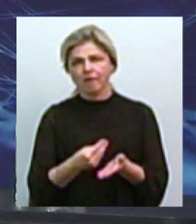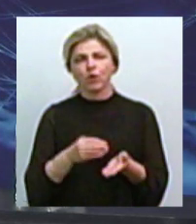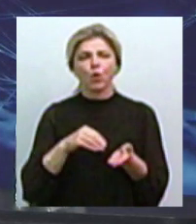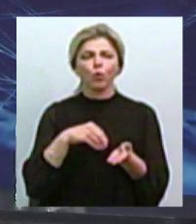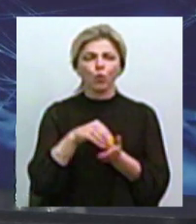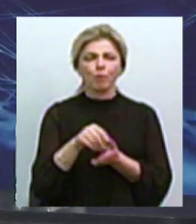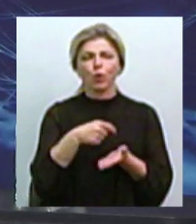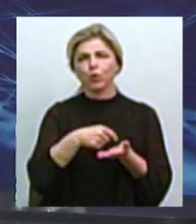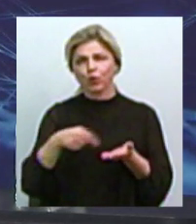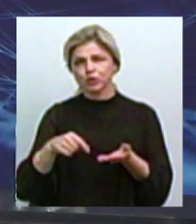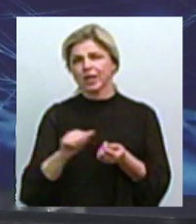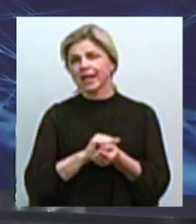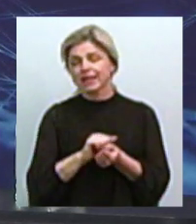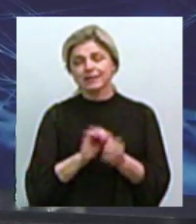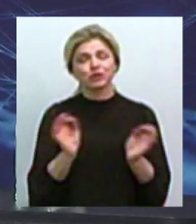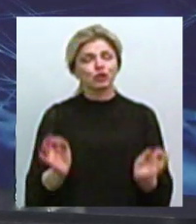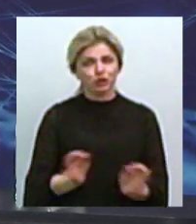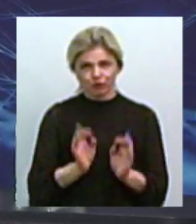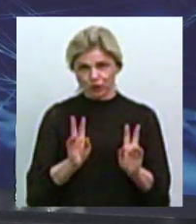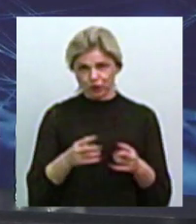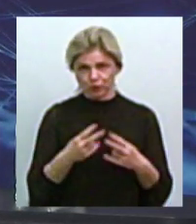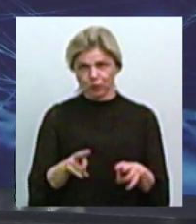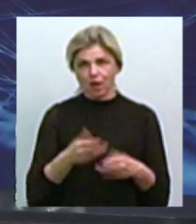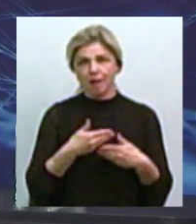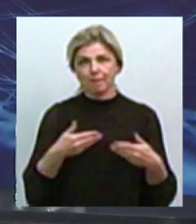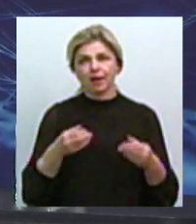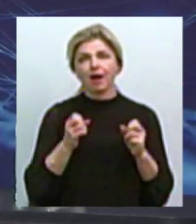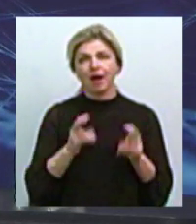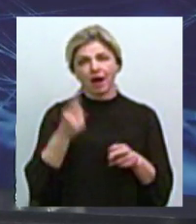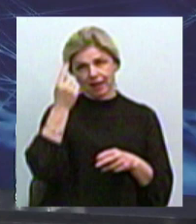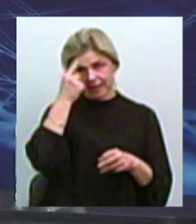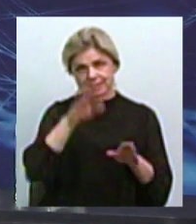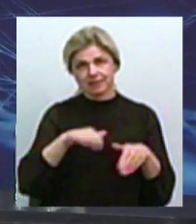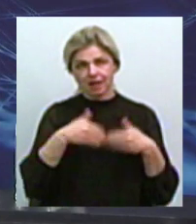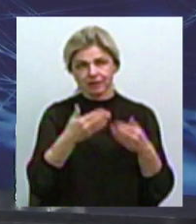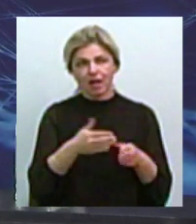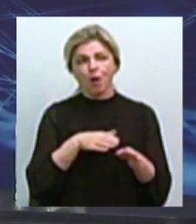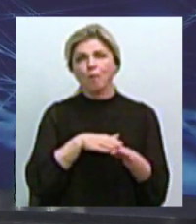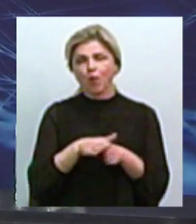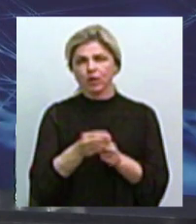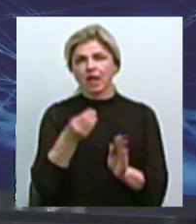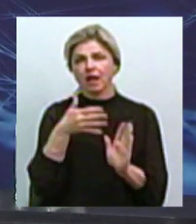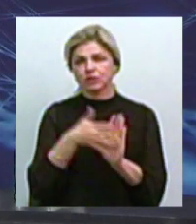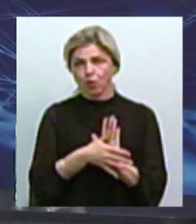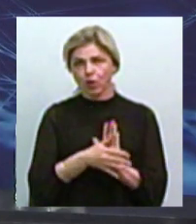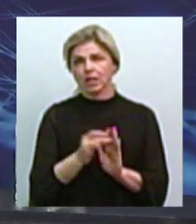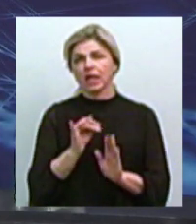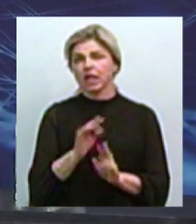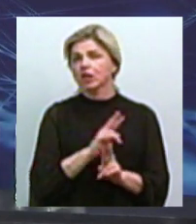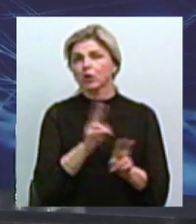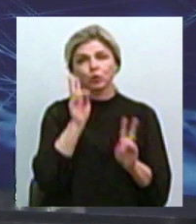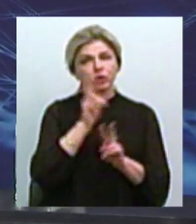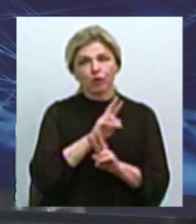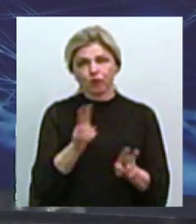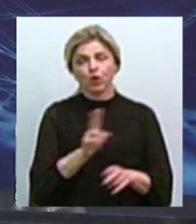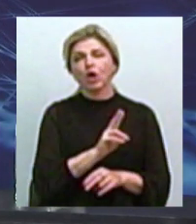ручку, листик, ничего не нужно. Потому что мы, как инициаторы, покрываем абсолютно все расходы, и, в принципе, никто даже не в курсе, какие у нас